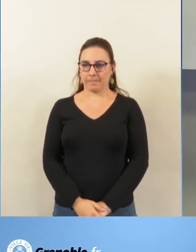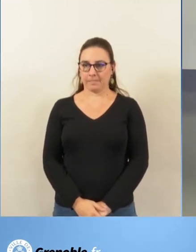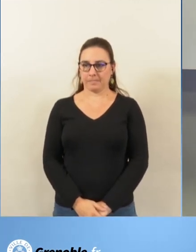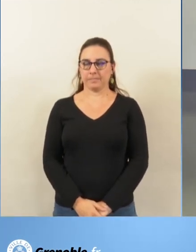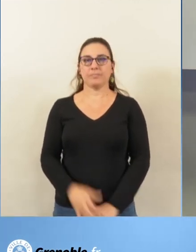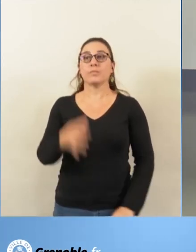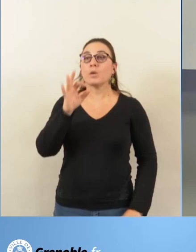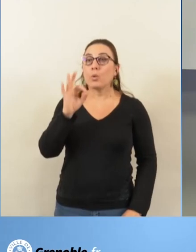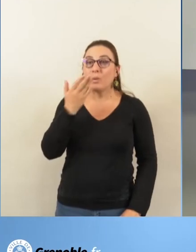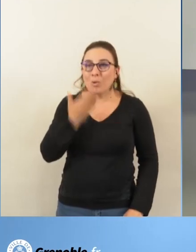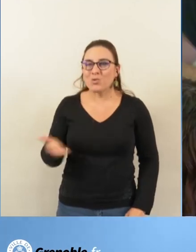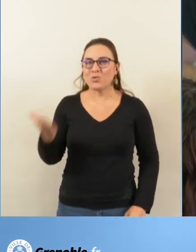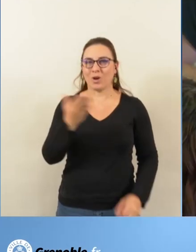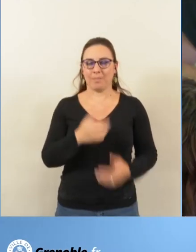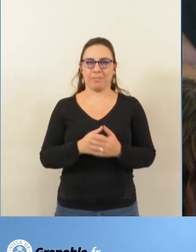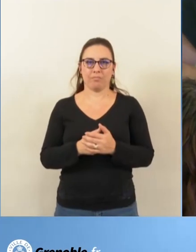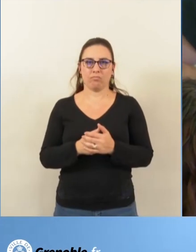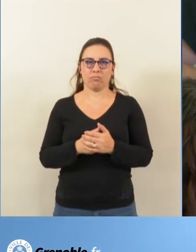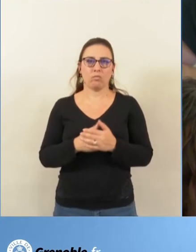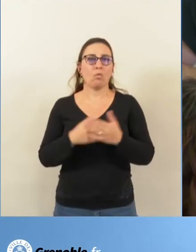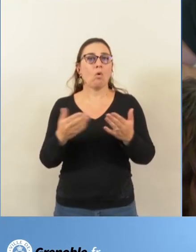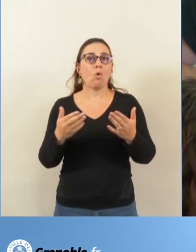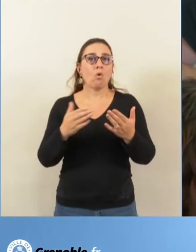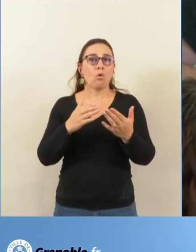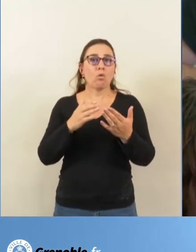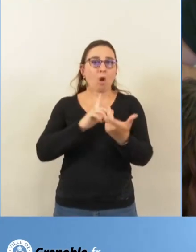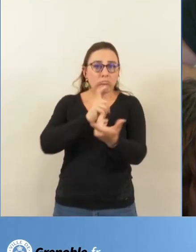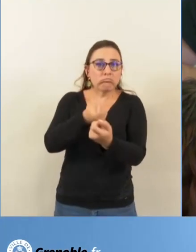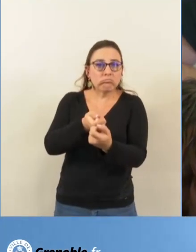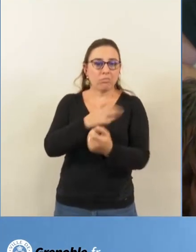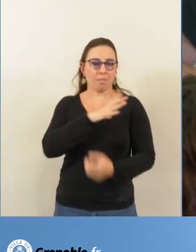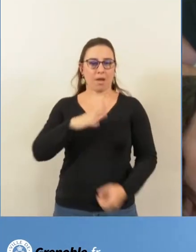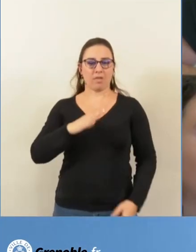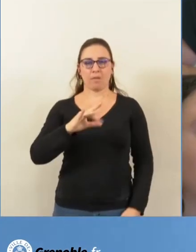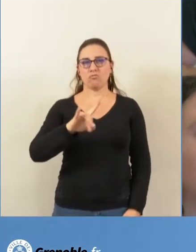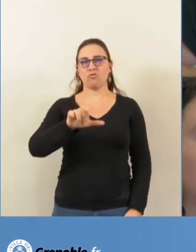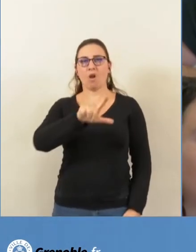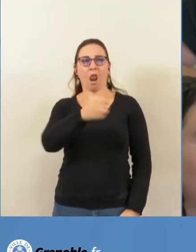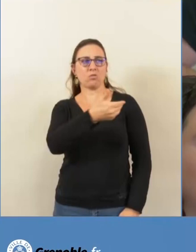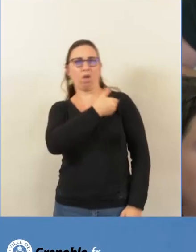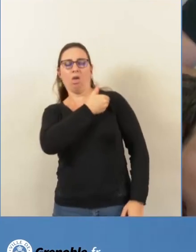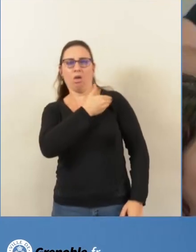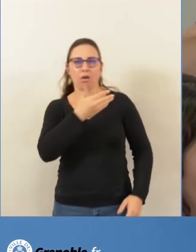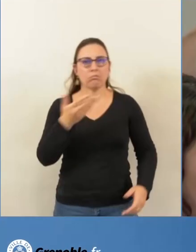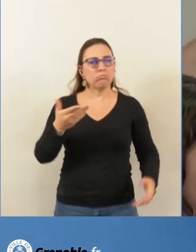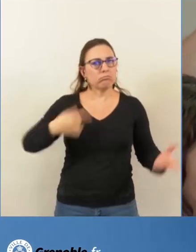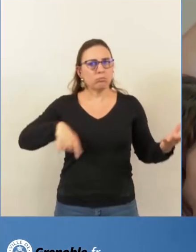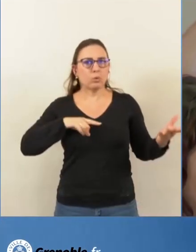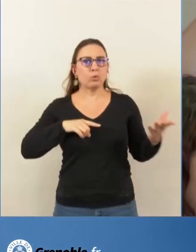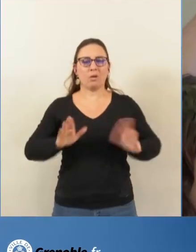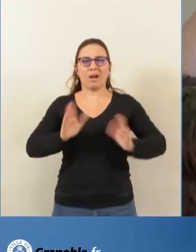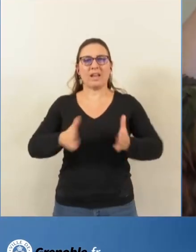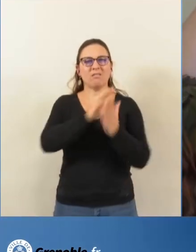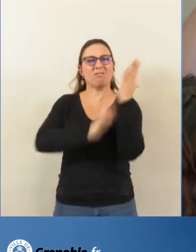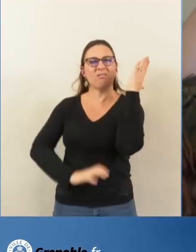oui bonjour à tous simplement une réaction à l'interpellation de Madame chalaz sur le fait que nous avons dans rendu acte